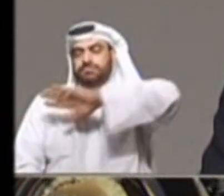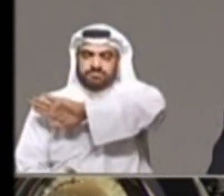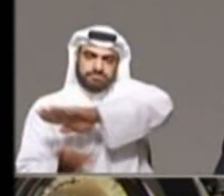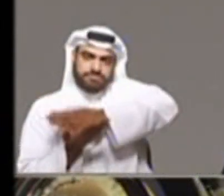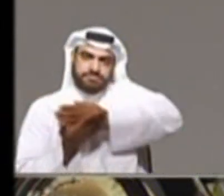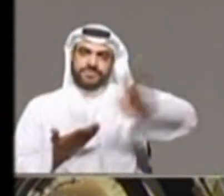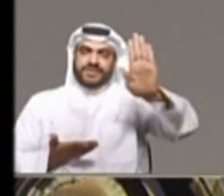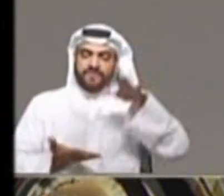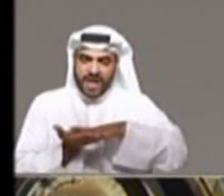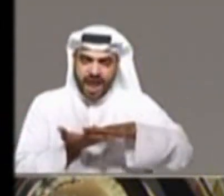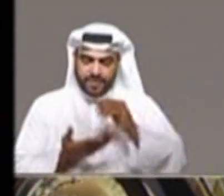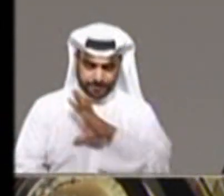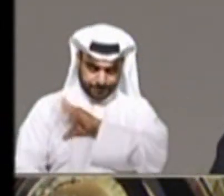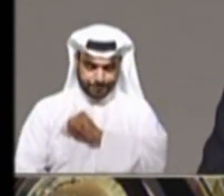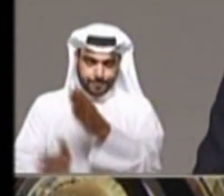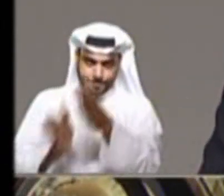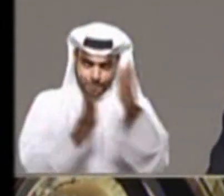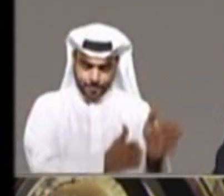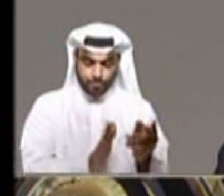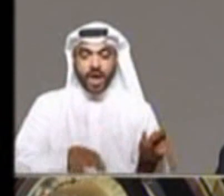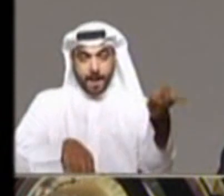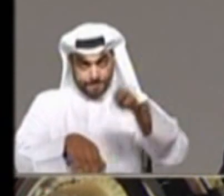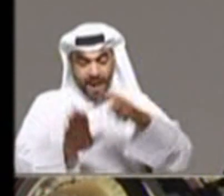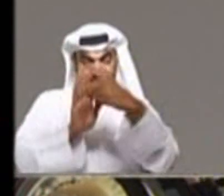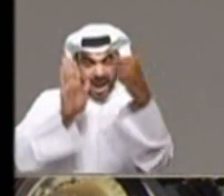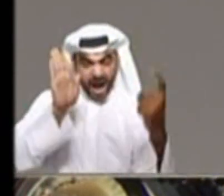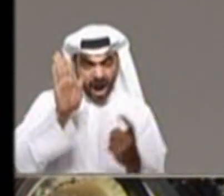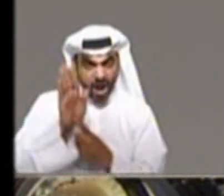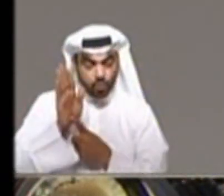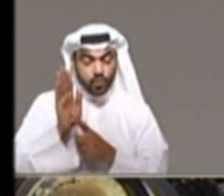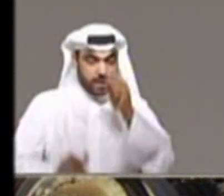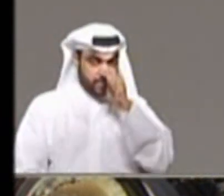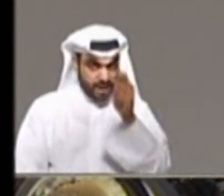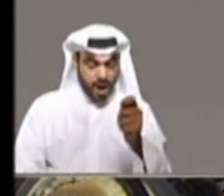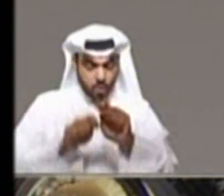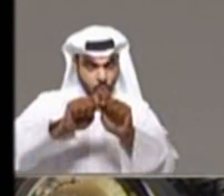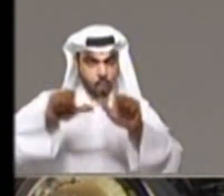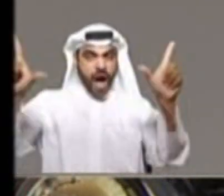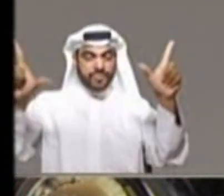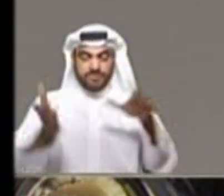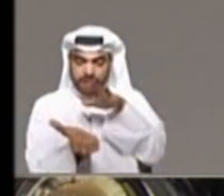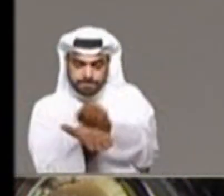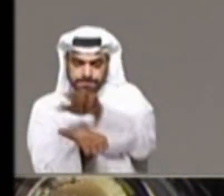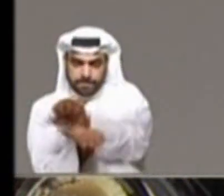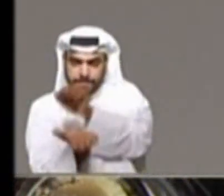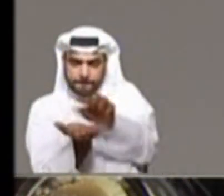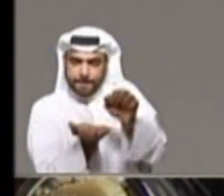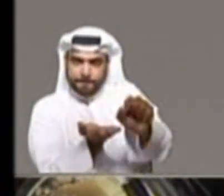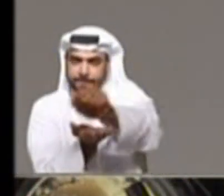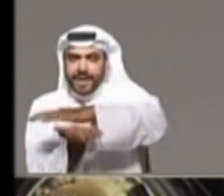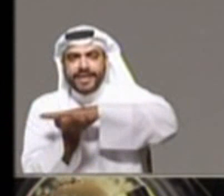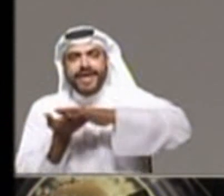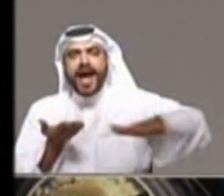الأرض. كما تضمن القانون البائس هذا تشريعا واضحا للاستيطان على حساب الأرض الفلسطينية